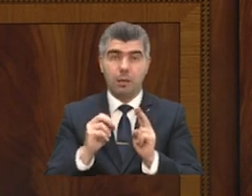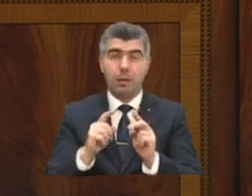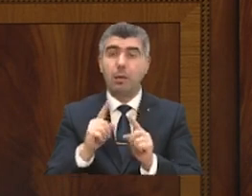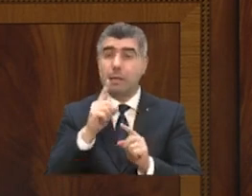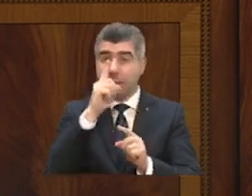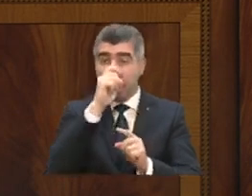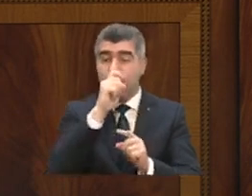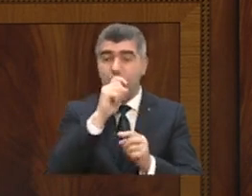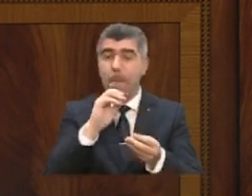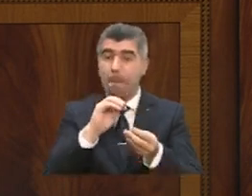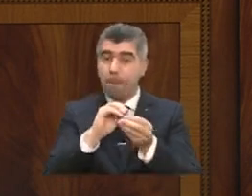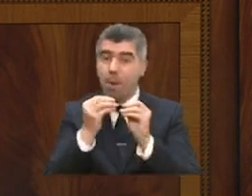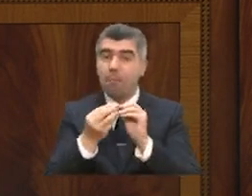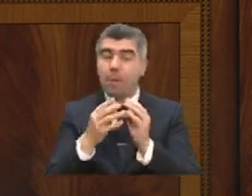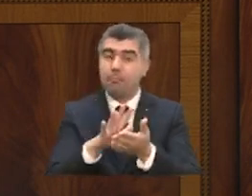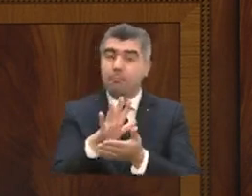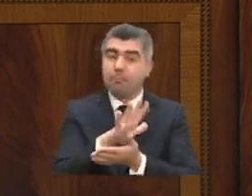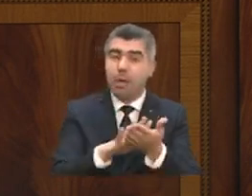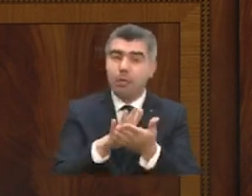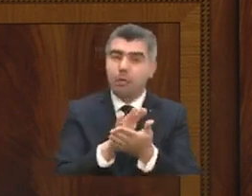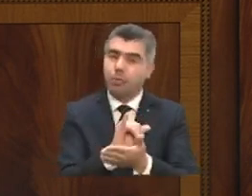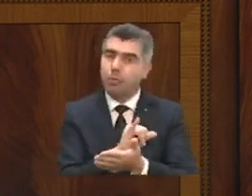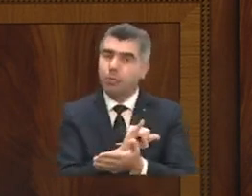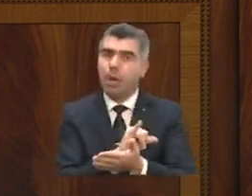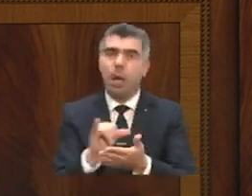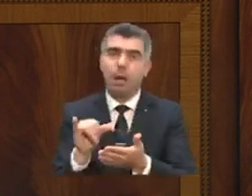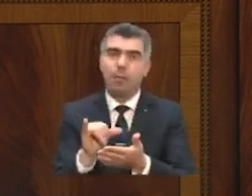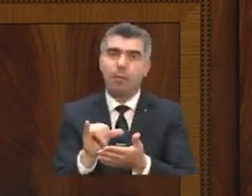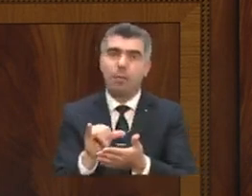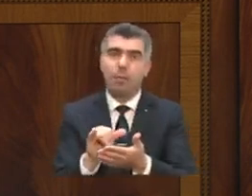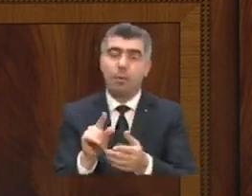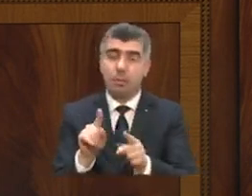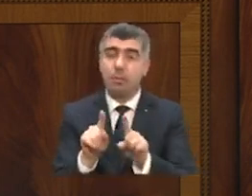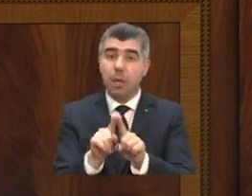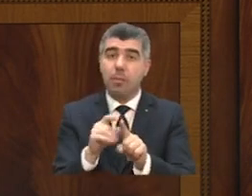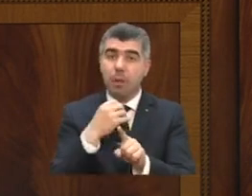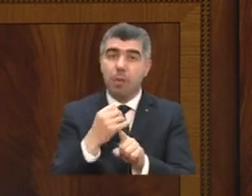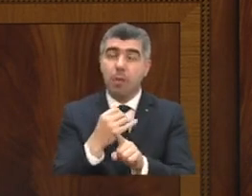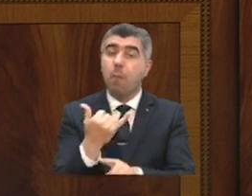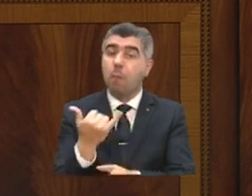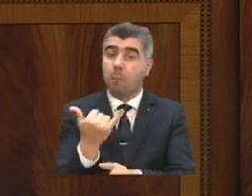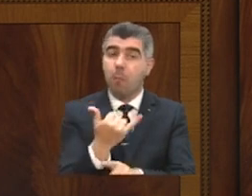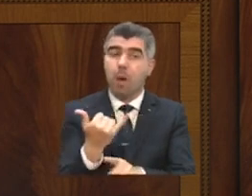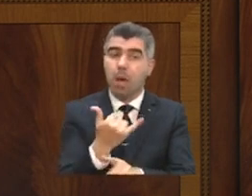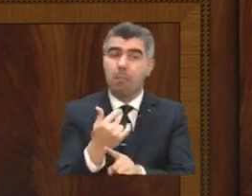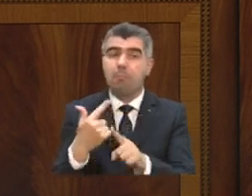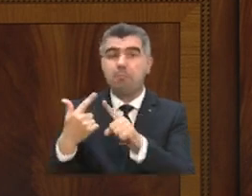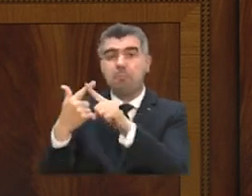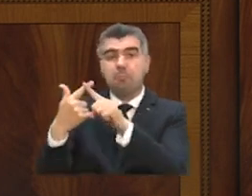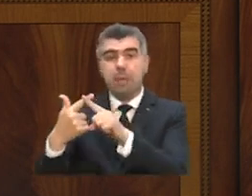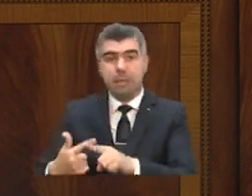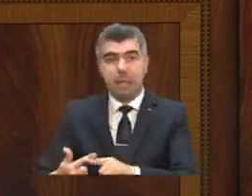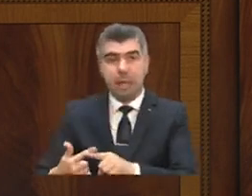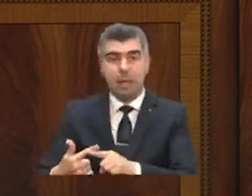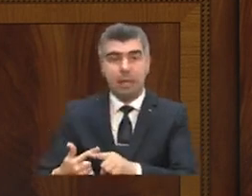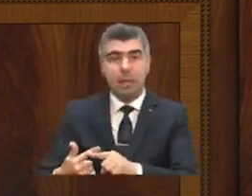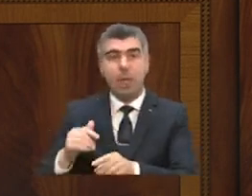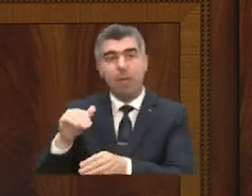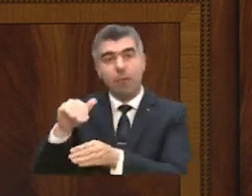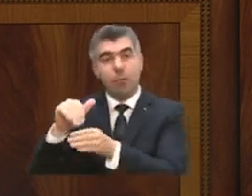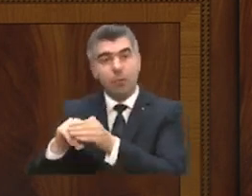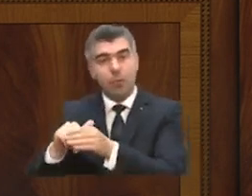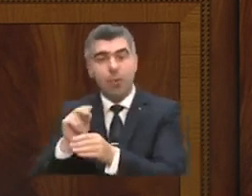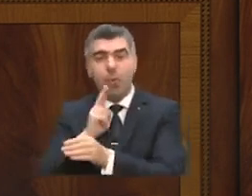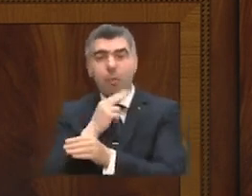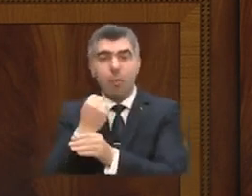أزمات متتالية غير مسبوقة هو مكلف بشكل كبير للميزانية، ميزانية الدولة، وهو في